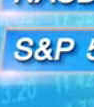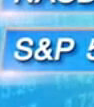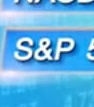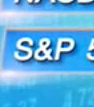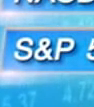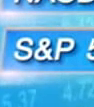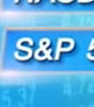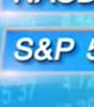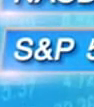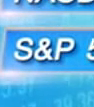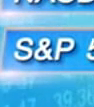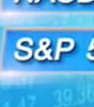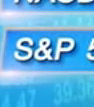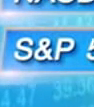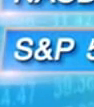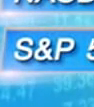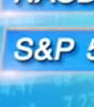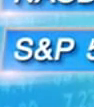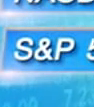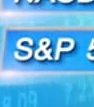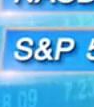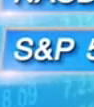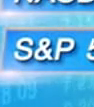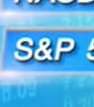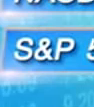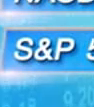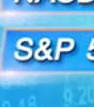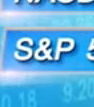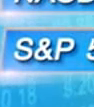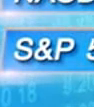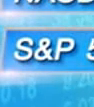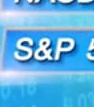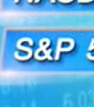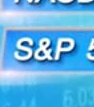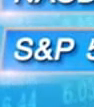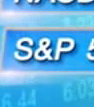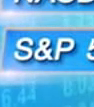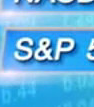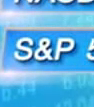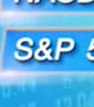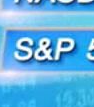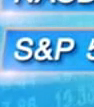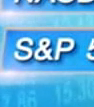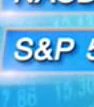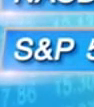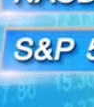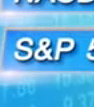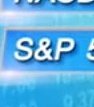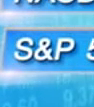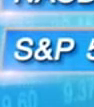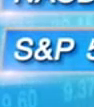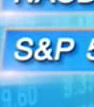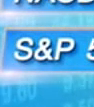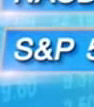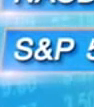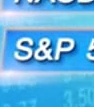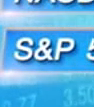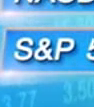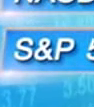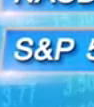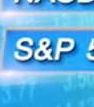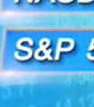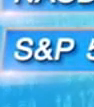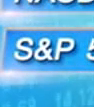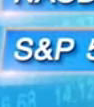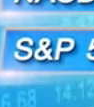ดับ 17,081.89 จุดค่ะ Nasdaq ลดลง 42.03 จุดขณะที่ S&P 500ลดลง